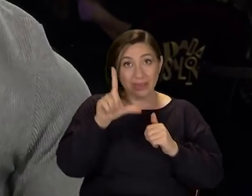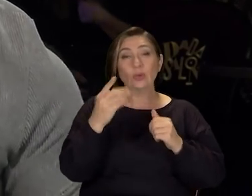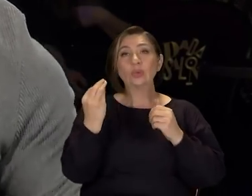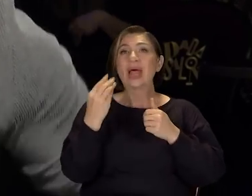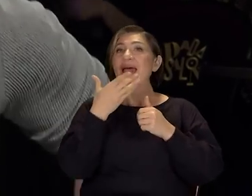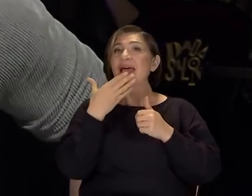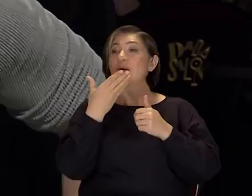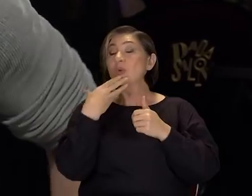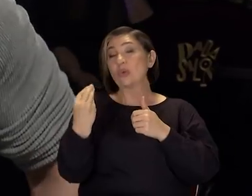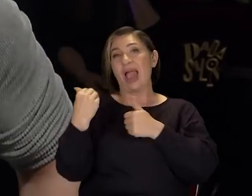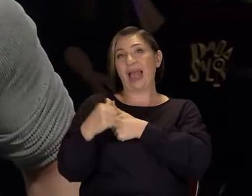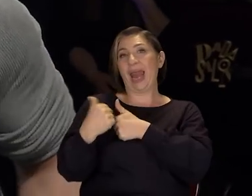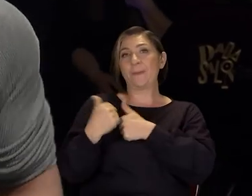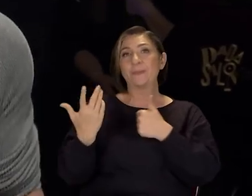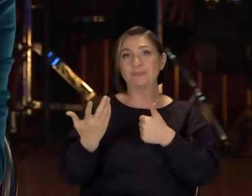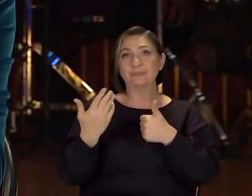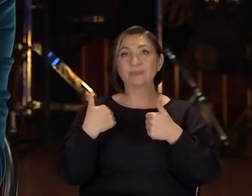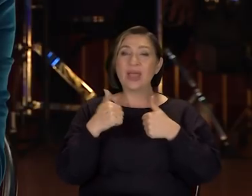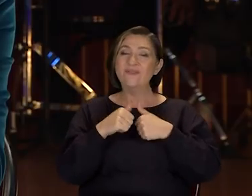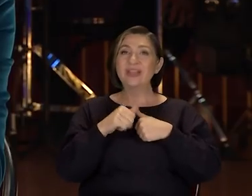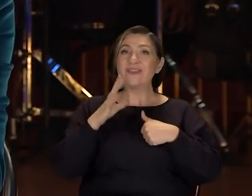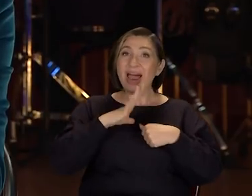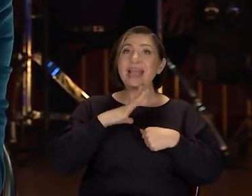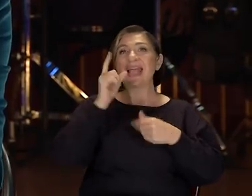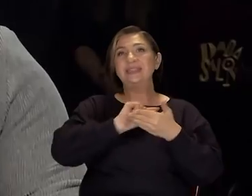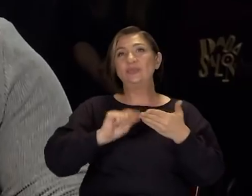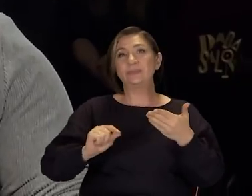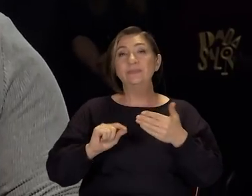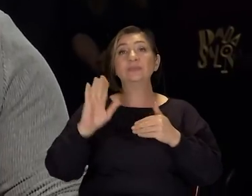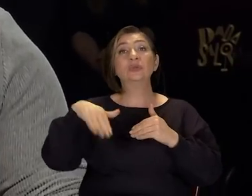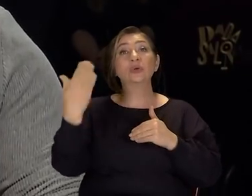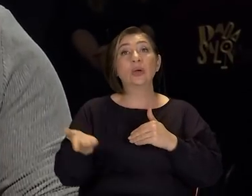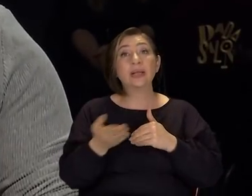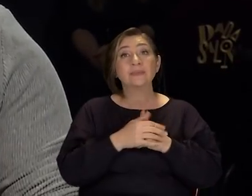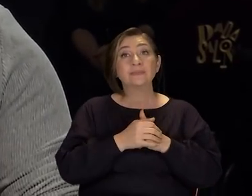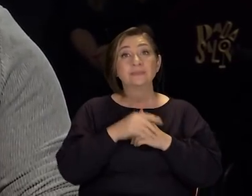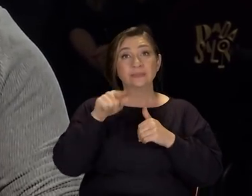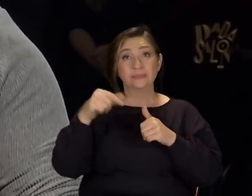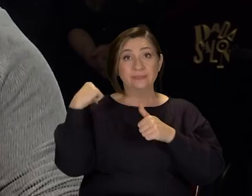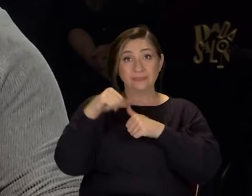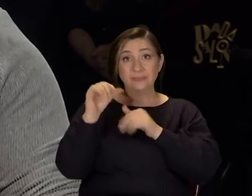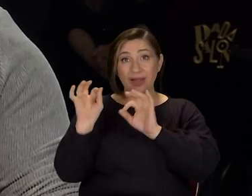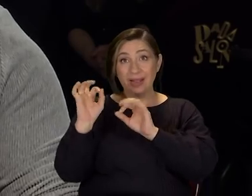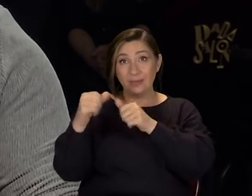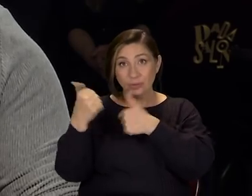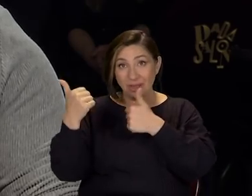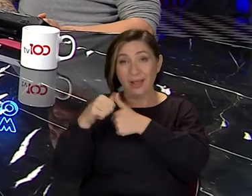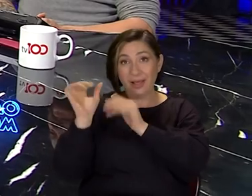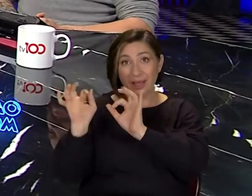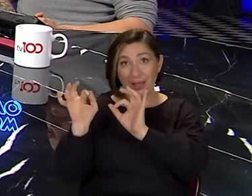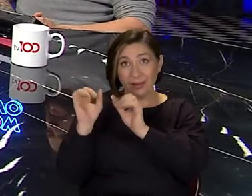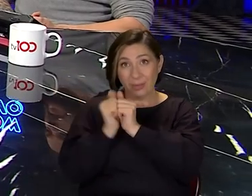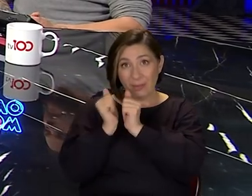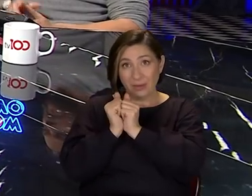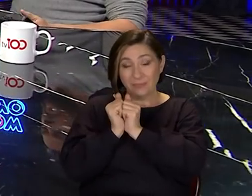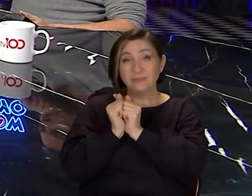karım. Güzel karım. Yani evliyken yazdım şarkı. Evet. Sonra şimdi yine beraber misiniz? Öyle evet. Bir şey var. Onun